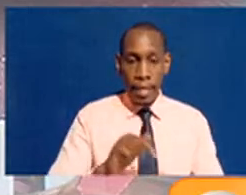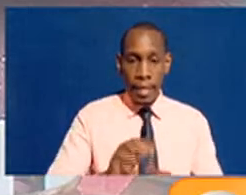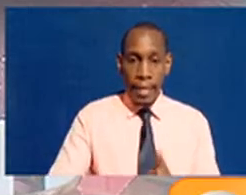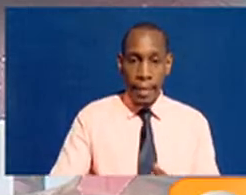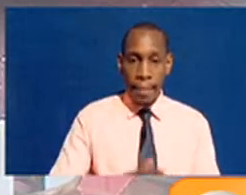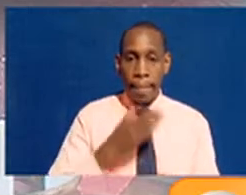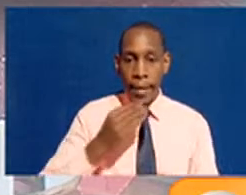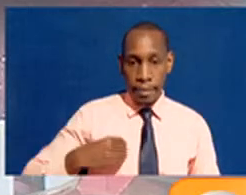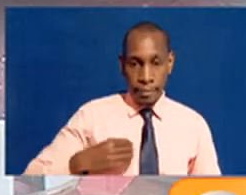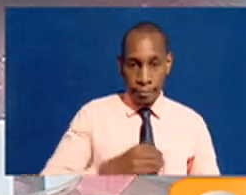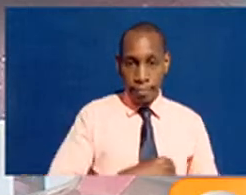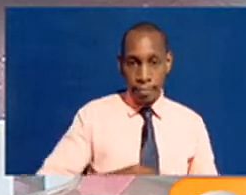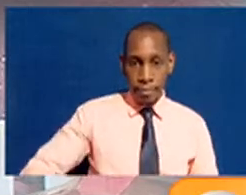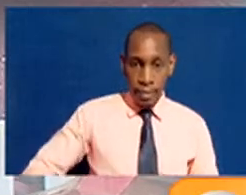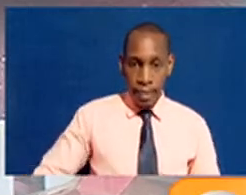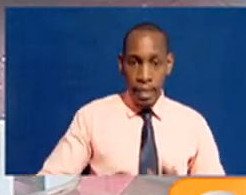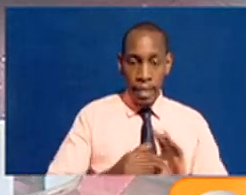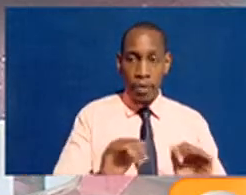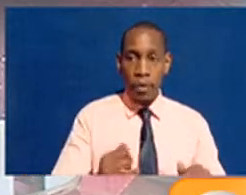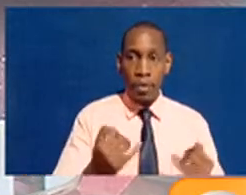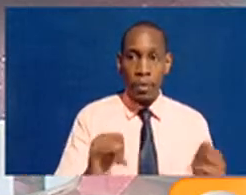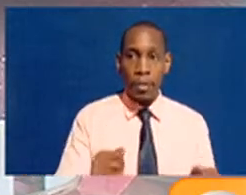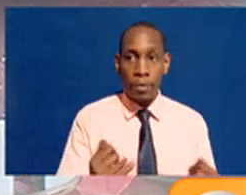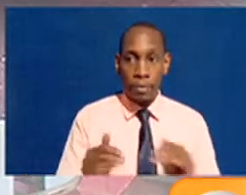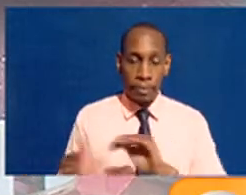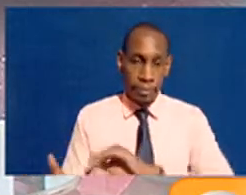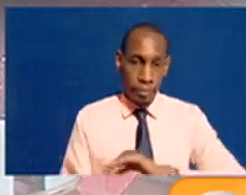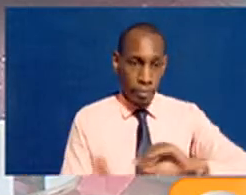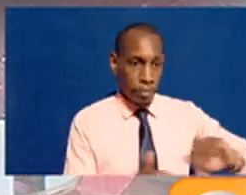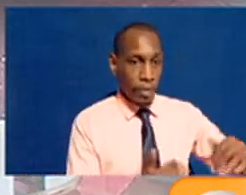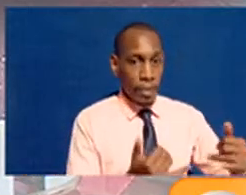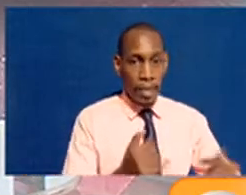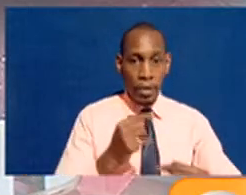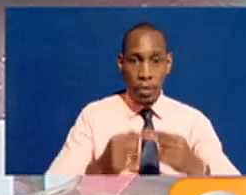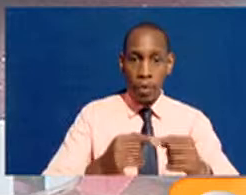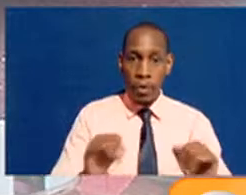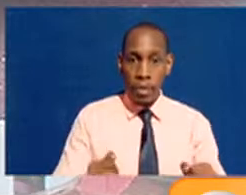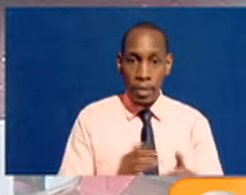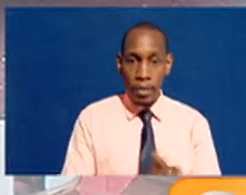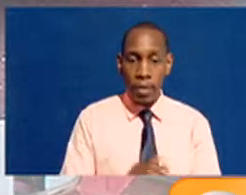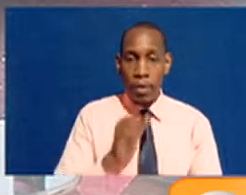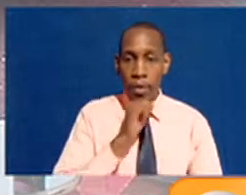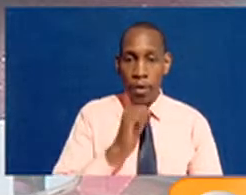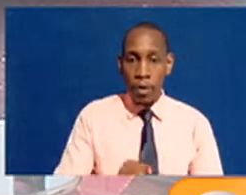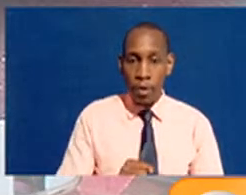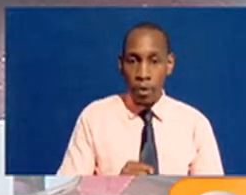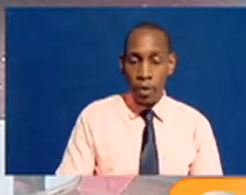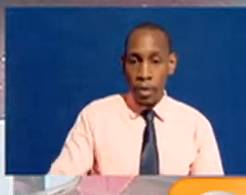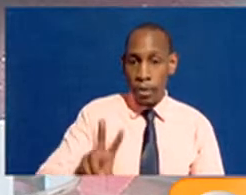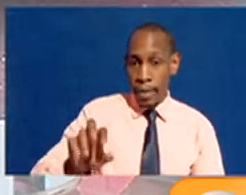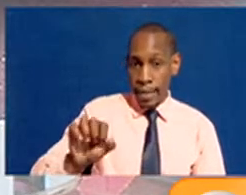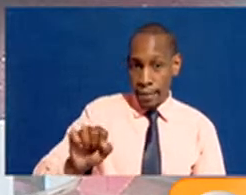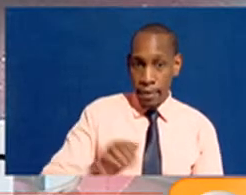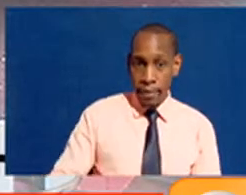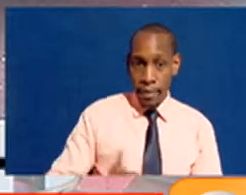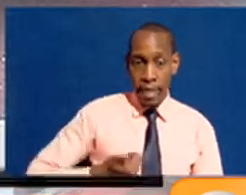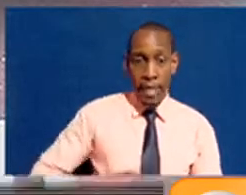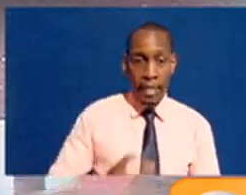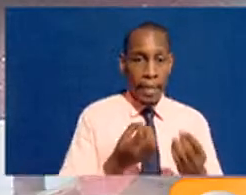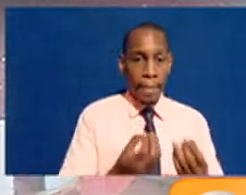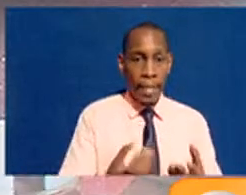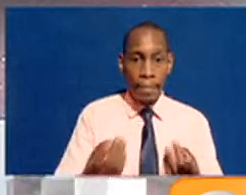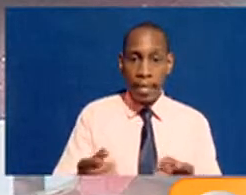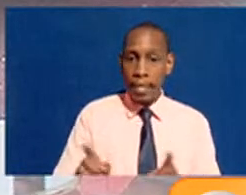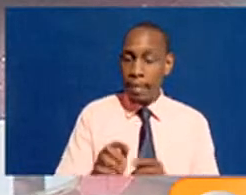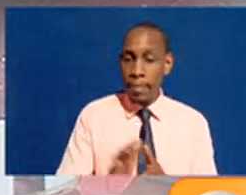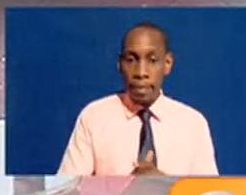Iga Mwaura atakapokuwa na kuletea taarifa. Kwa sasa tuendelee, kwani katika umri wa miaka 25 wasichana wengi huwa